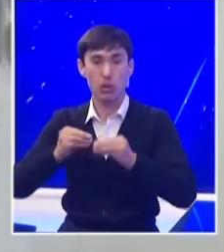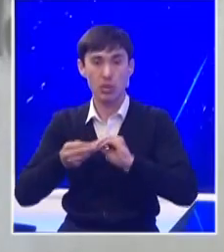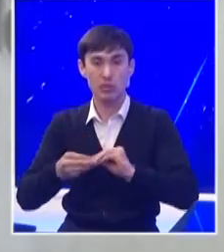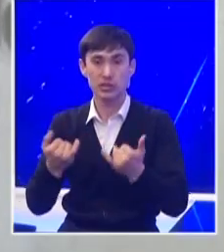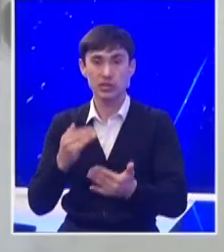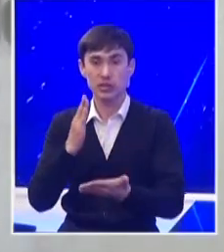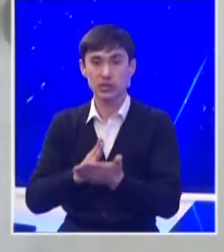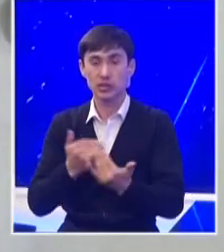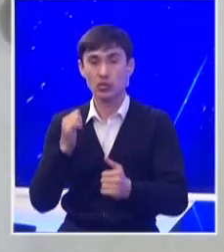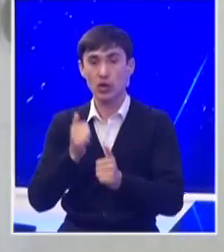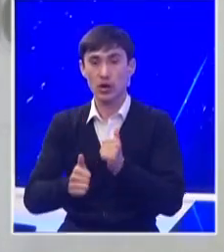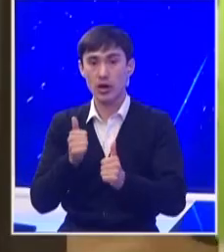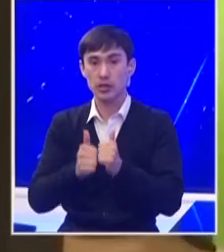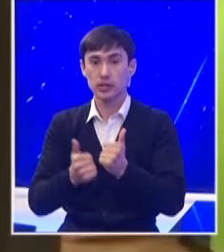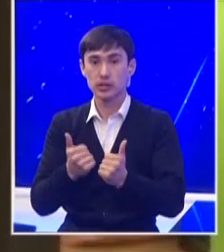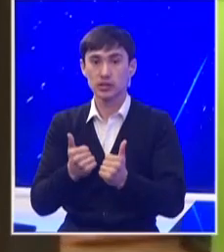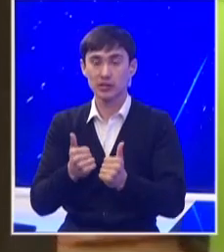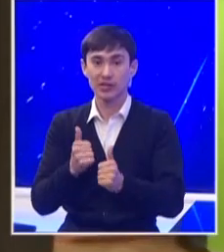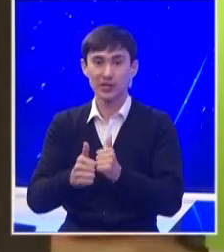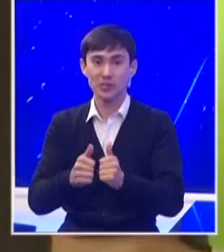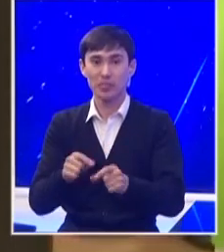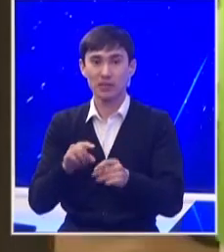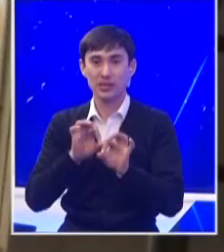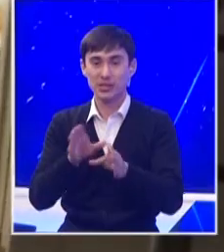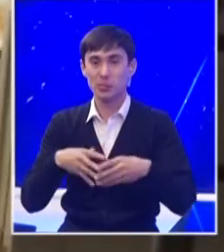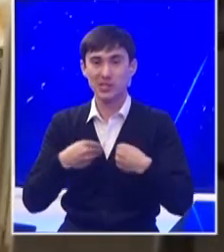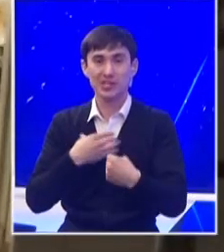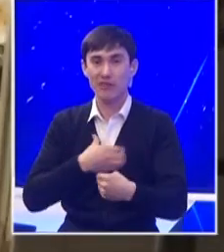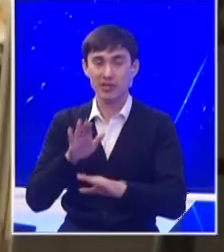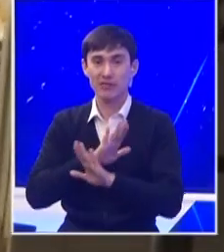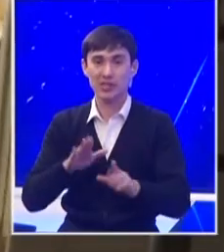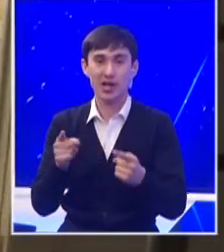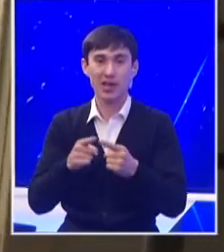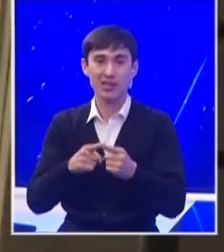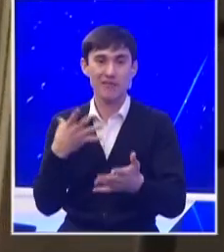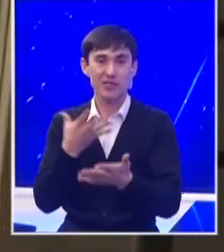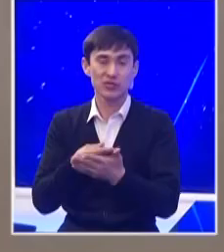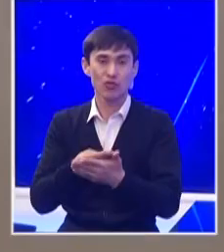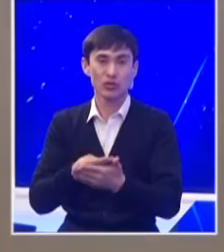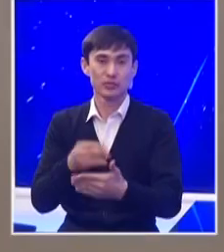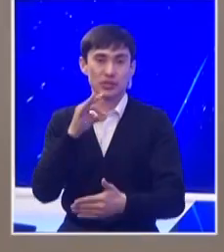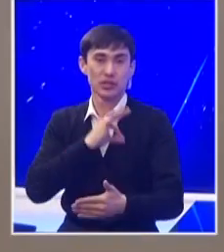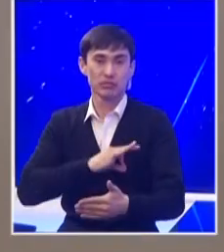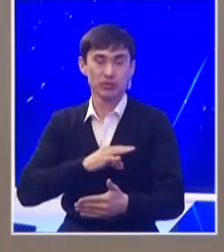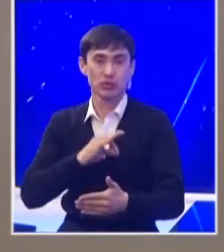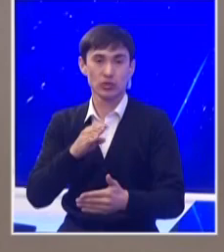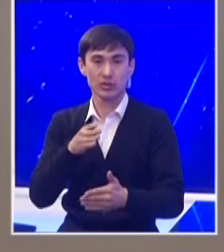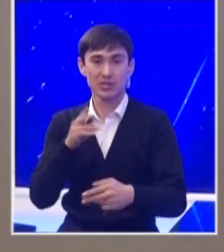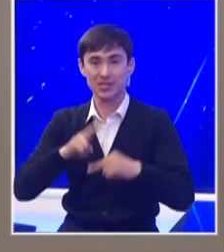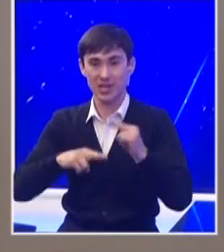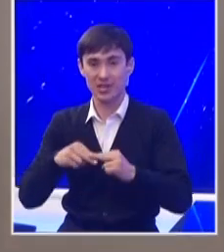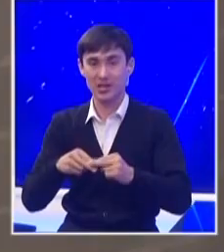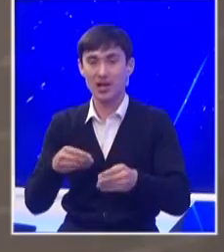теперь и здесь у каждого из детей своя комната, а глава семейства может не волноваться об аренде и весь свой скромный заработок строителя тратить на